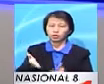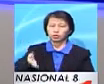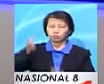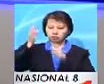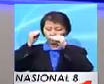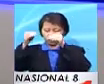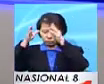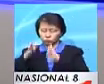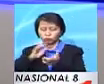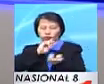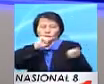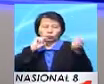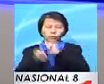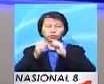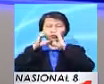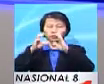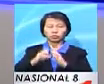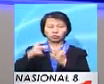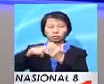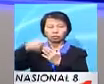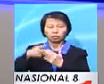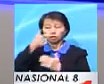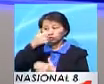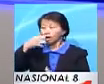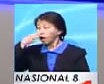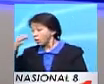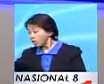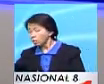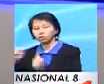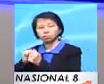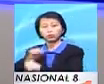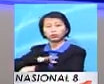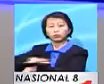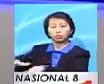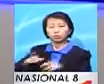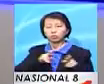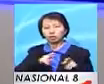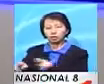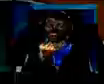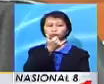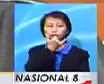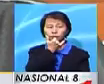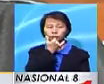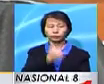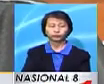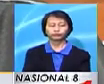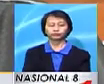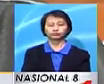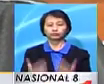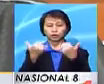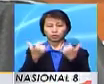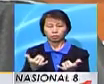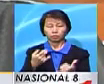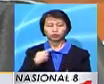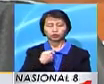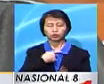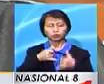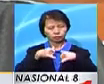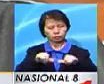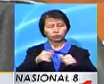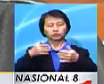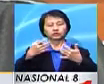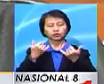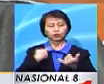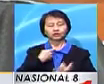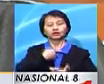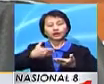fasilitator mengubah modul program akibat terpengaruh dengan rancangan reality TV. Sekarang ini kita masih gantung, kita baru